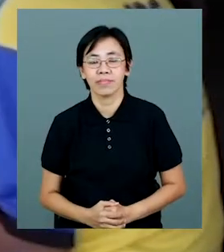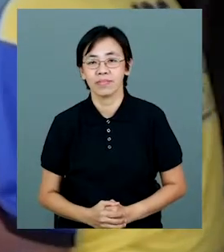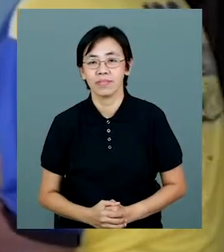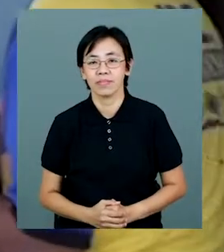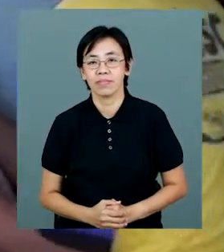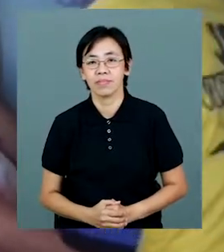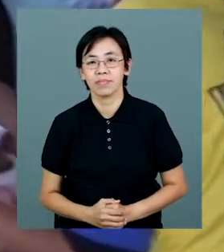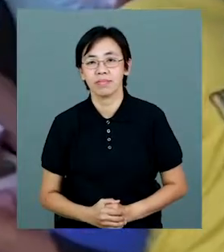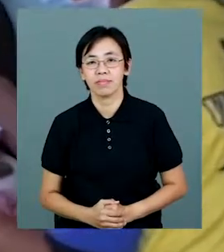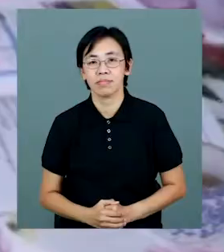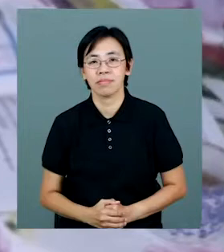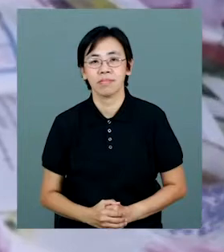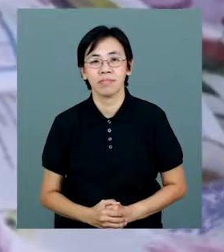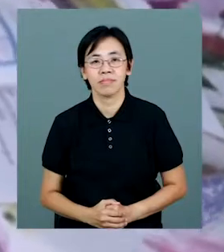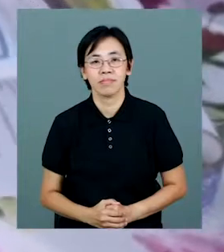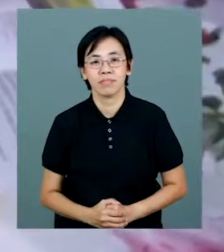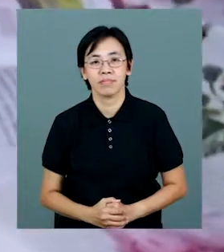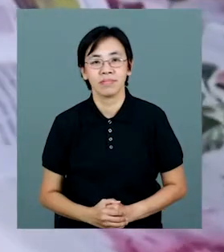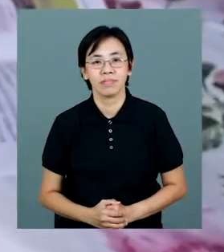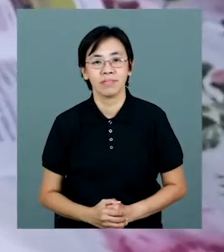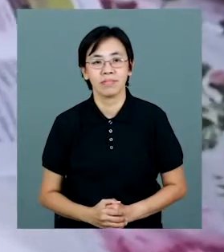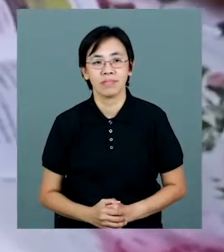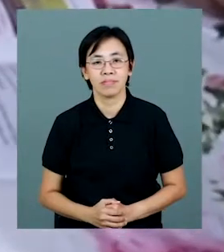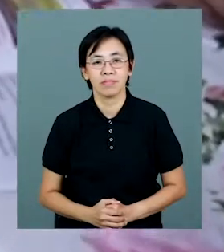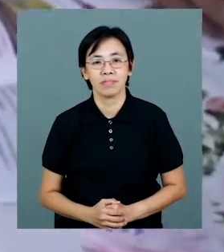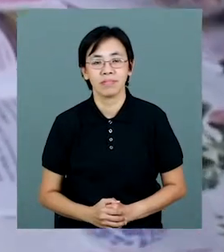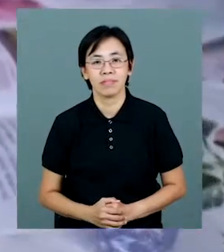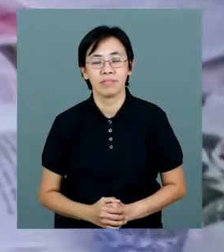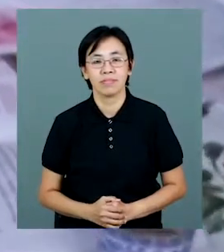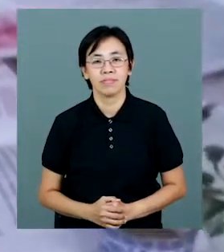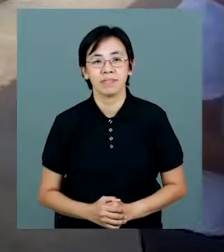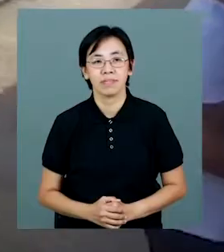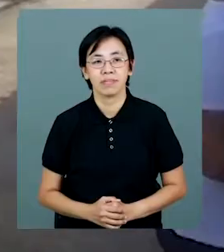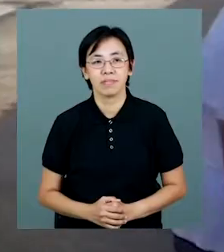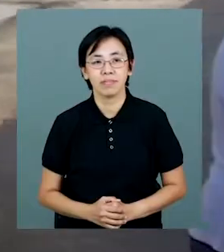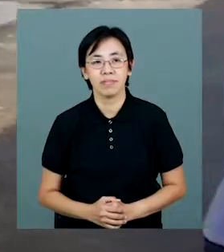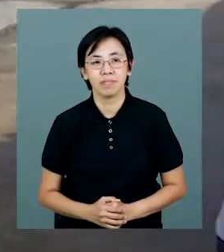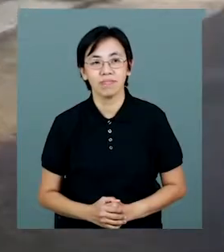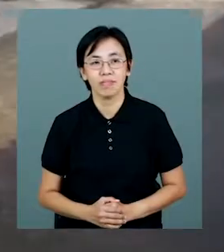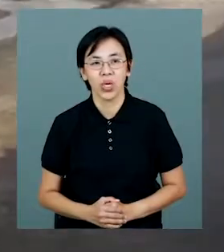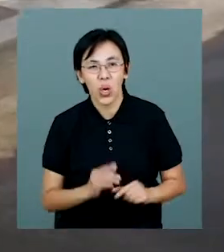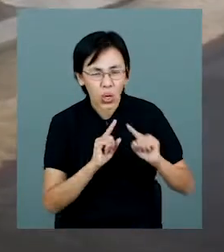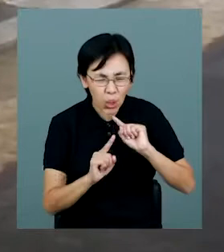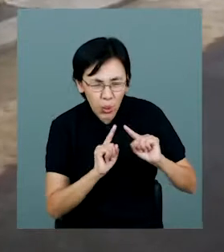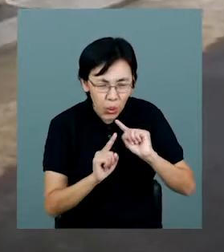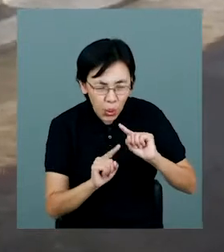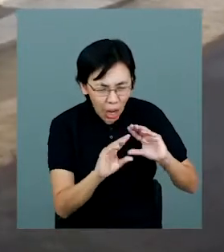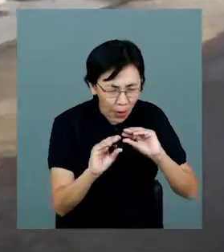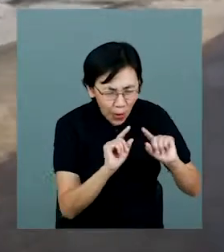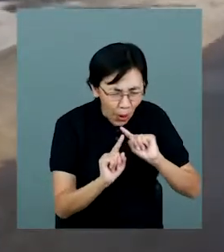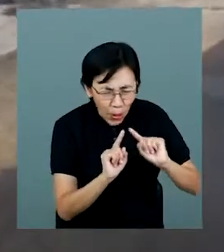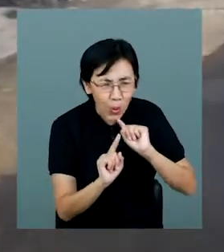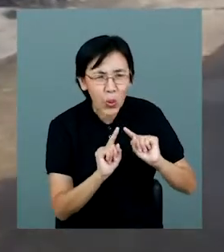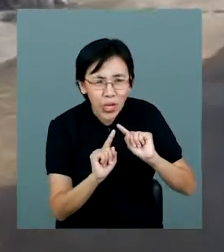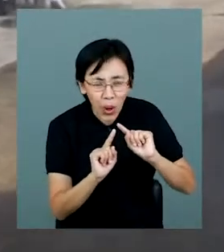อ๋อบาลีตีแล้วบ่ฮู้ตุระบาลียาเลยฮันเดนะซาเดข้าใจเลยแล้วซาซาซาแม่ กำลังพูดคุยออกรถออกชาติ